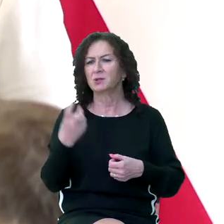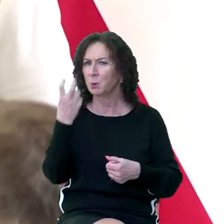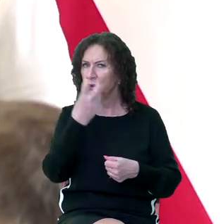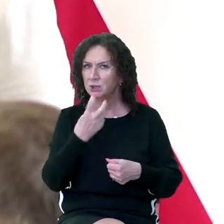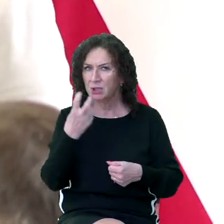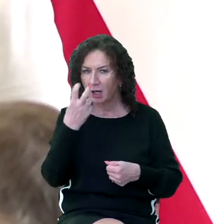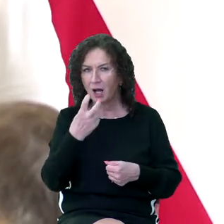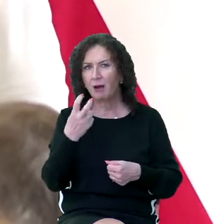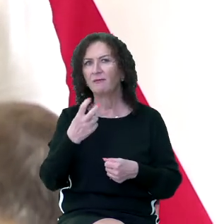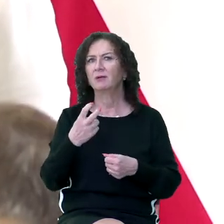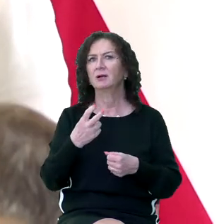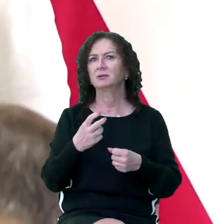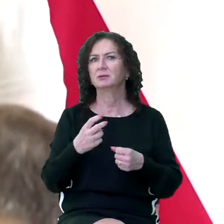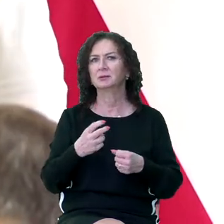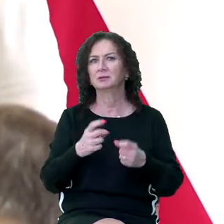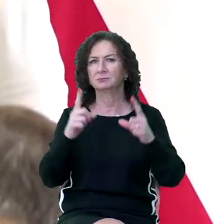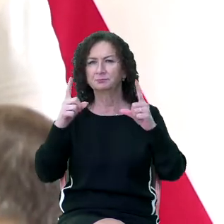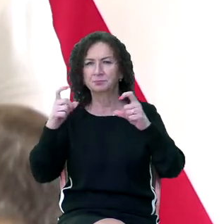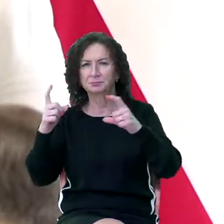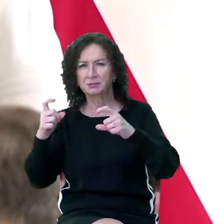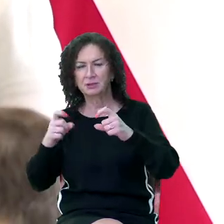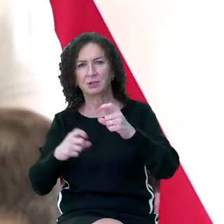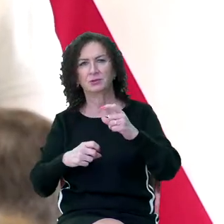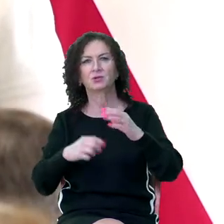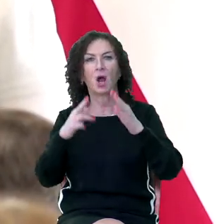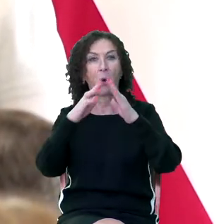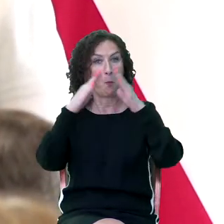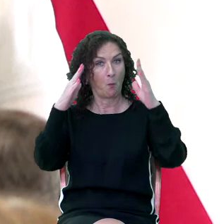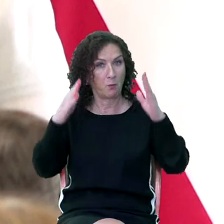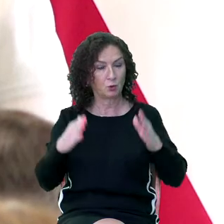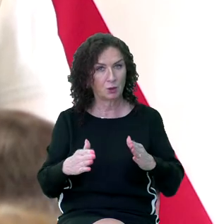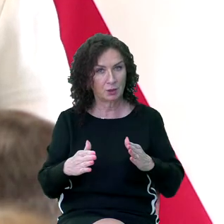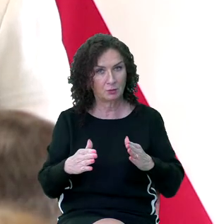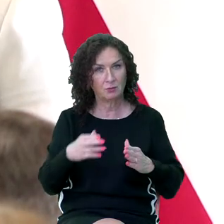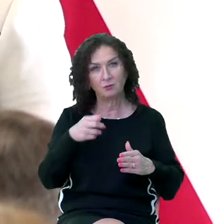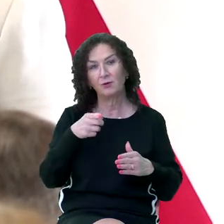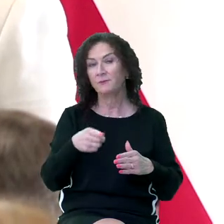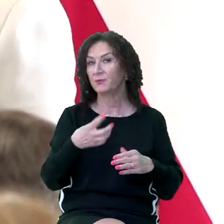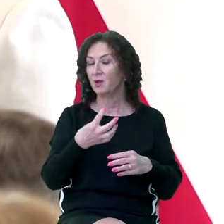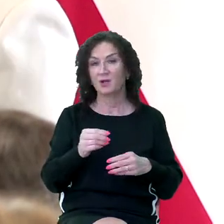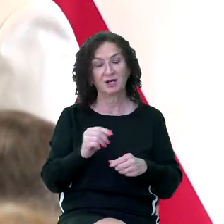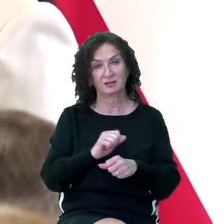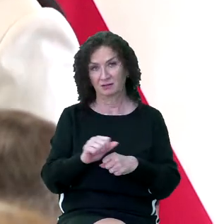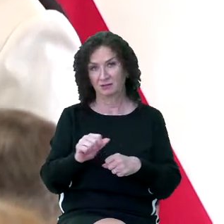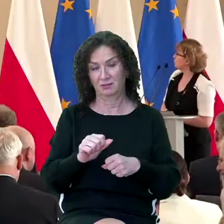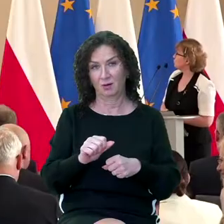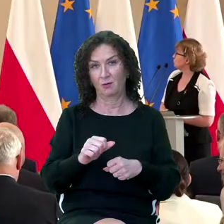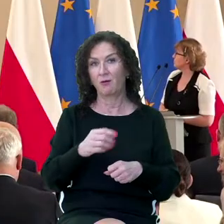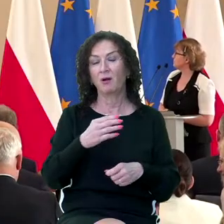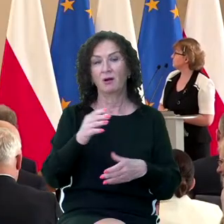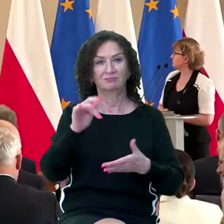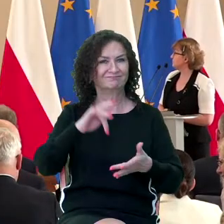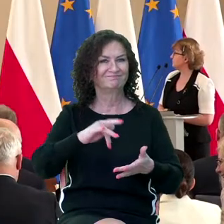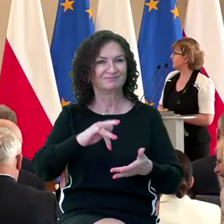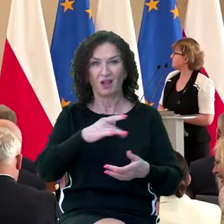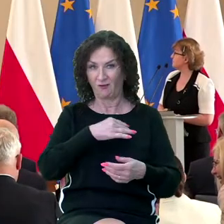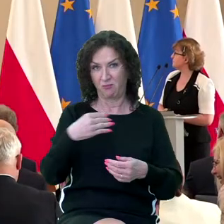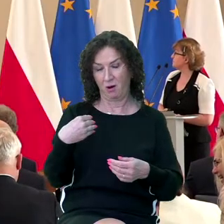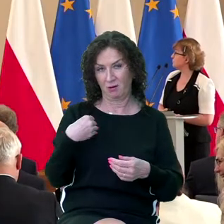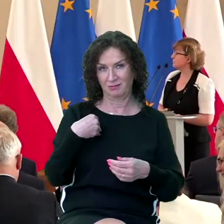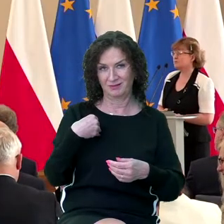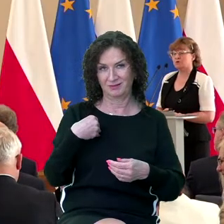tym budynków urzędów, które w tej chwili nie są już w naszych granicach. Tu u góry w